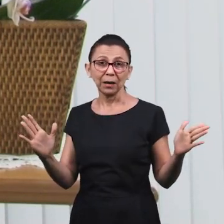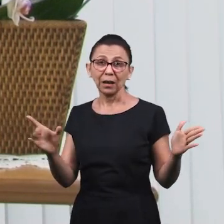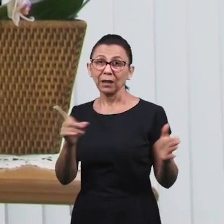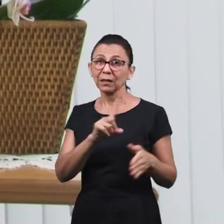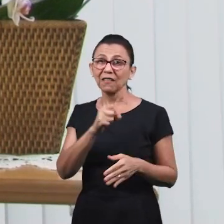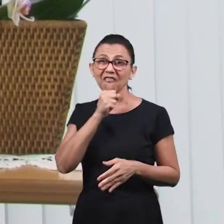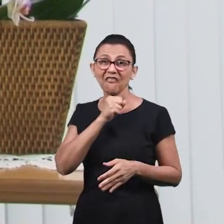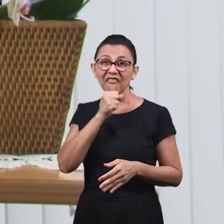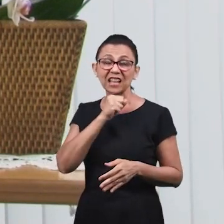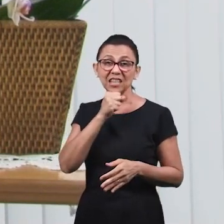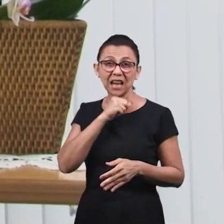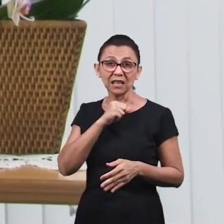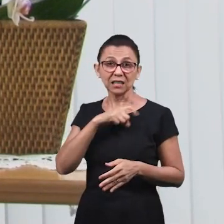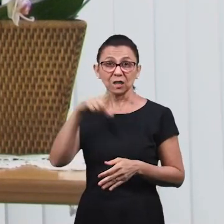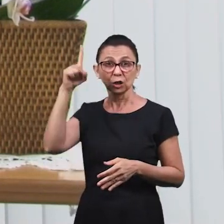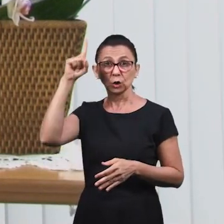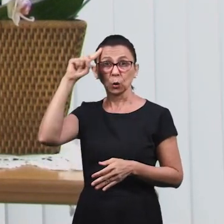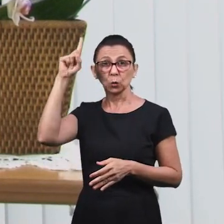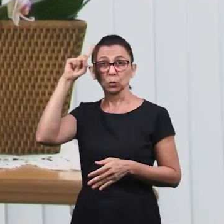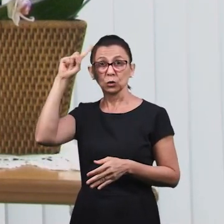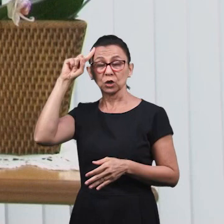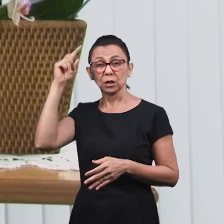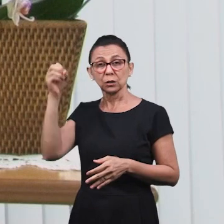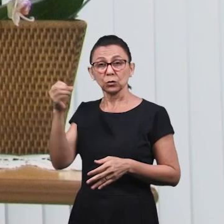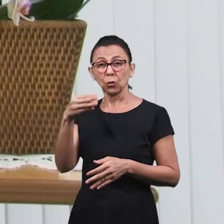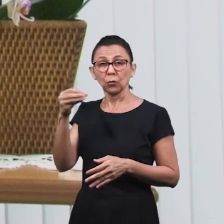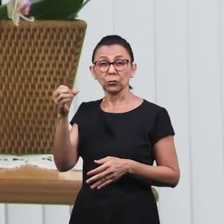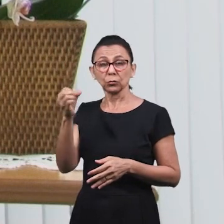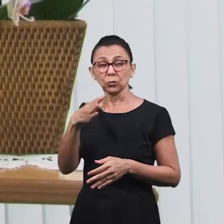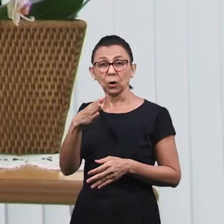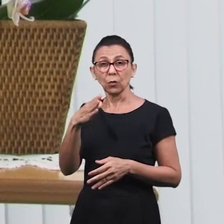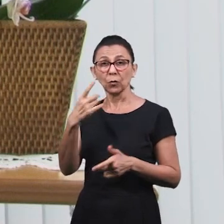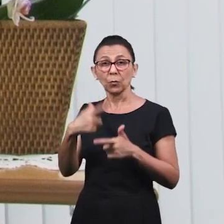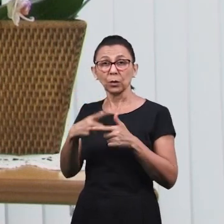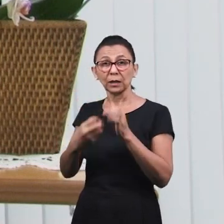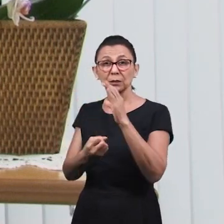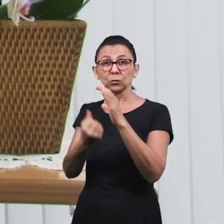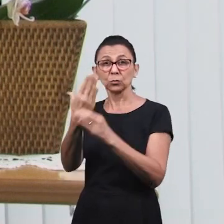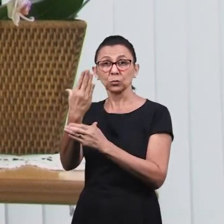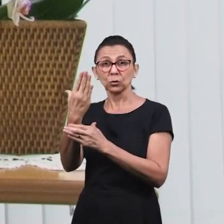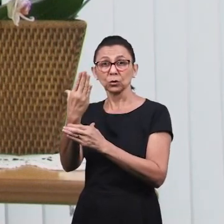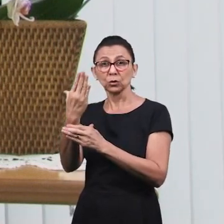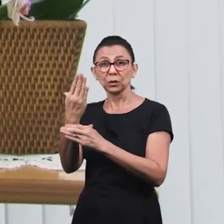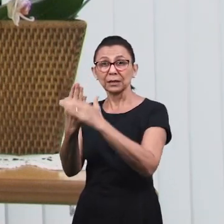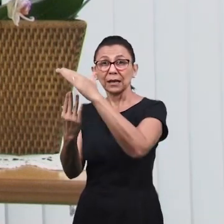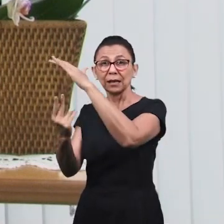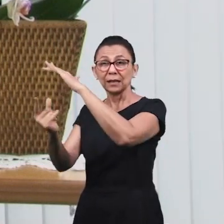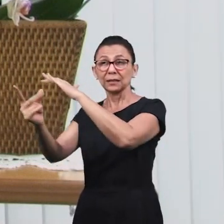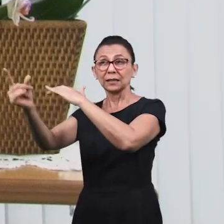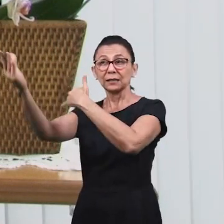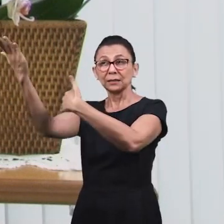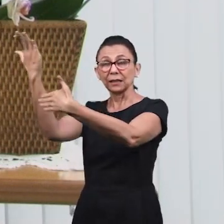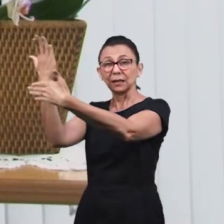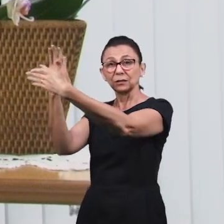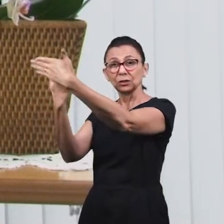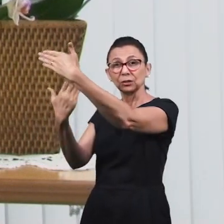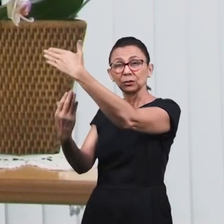Car ce qui est éternel ne vieillit pas. Il se renouvelle tous les jours.